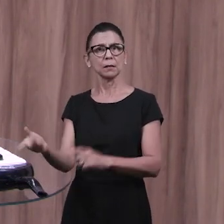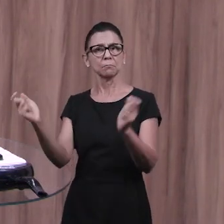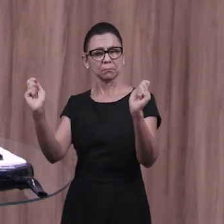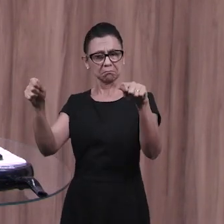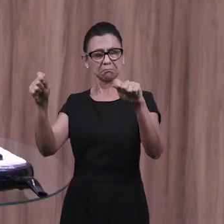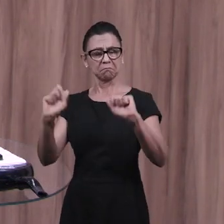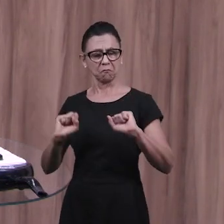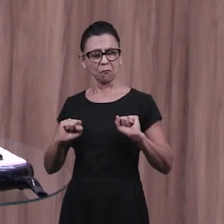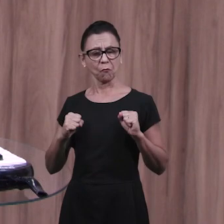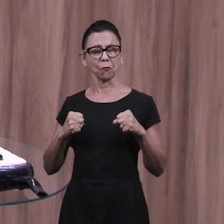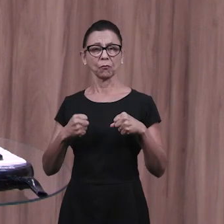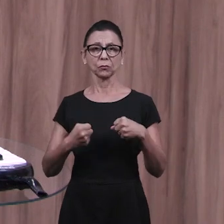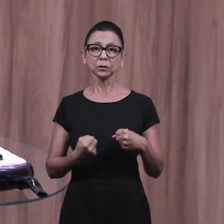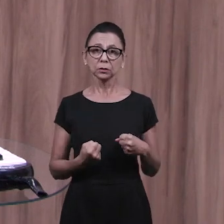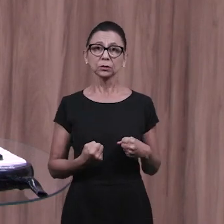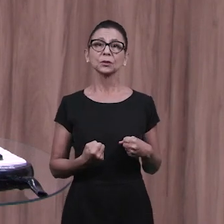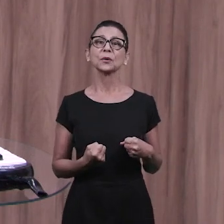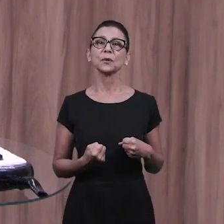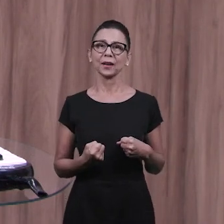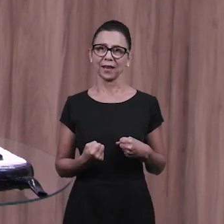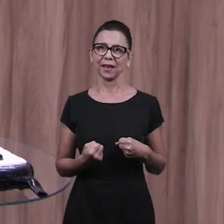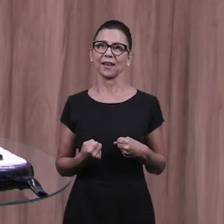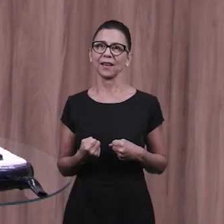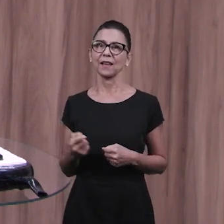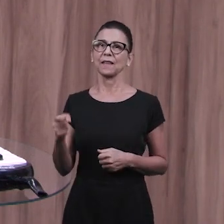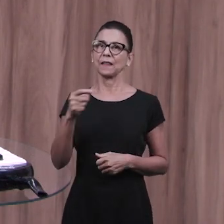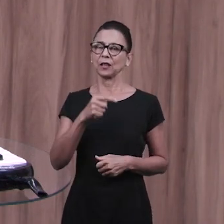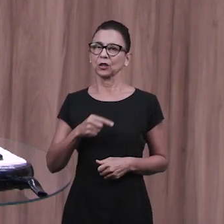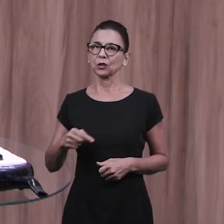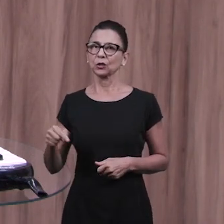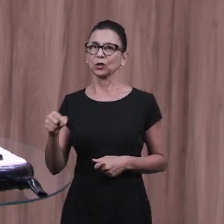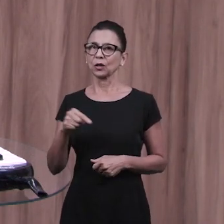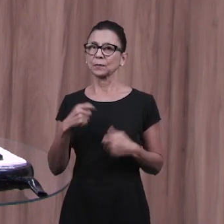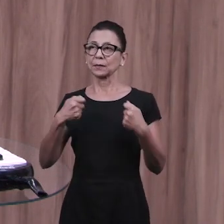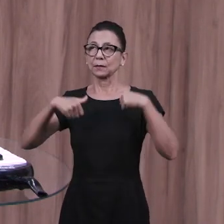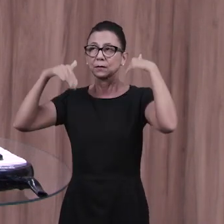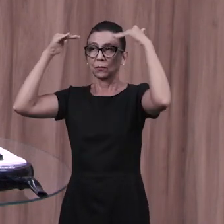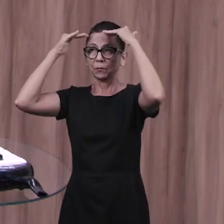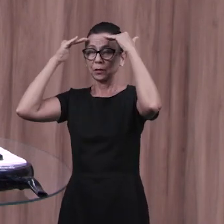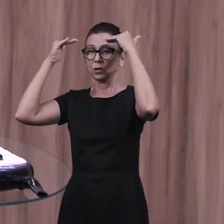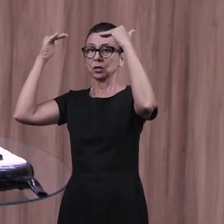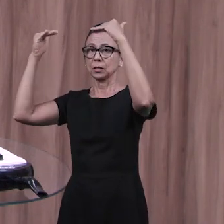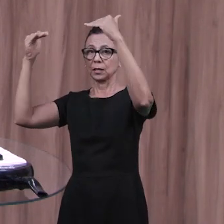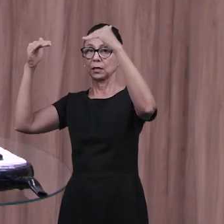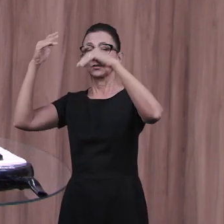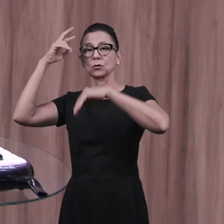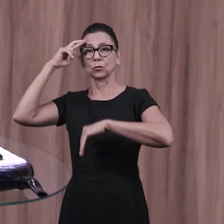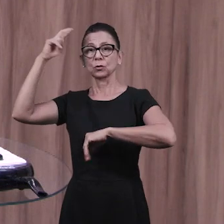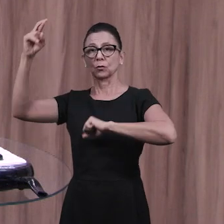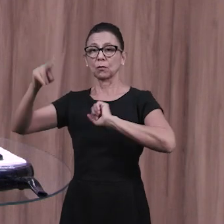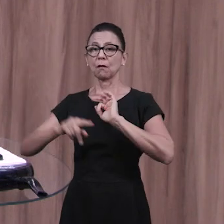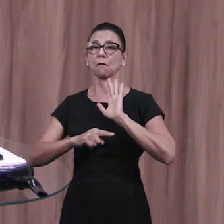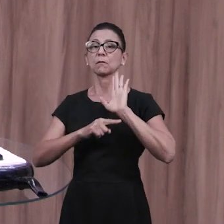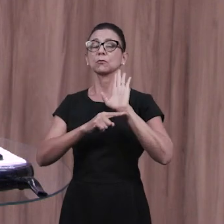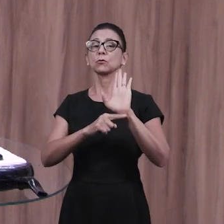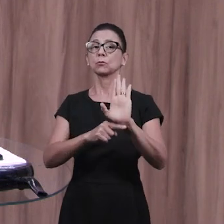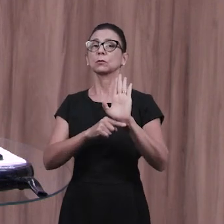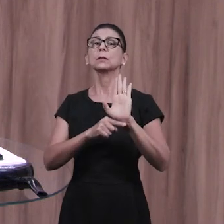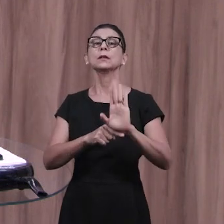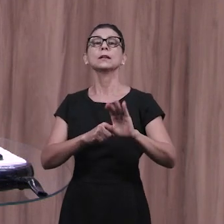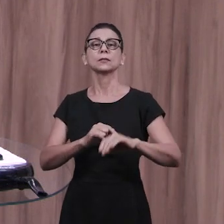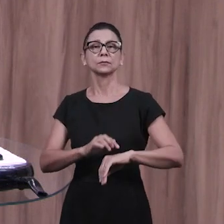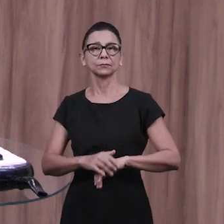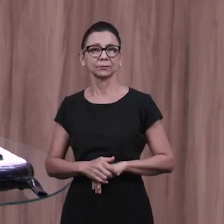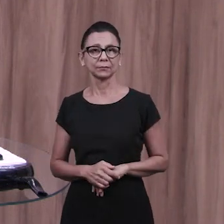sa volonté, il nous rend capables, il nous aide, il nous honore. Et l'Esprit du